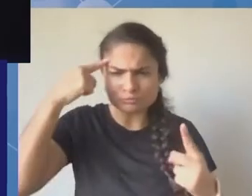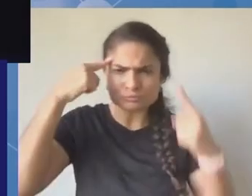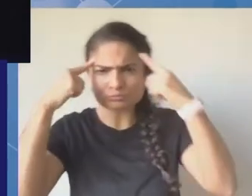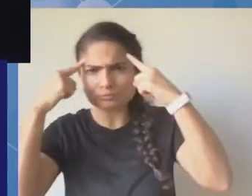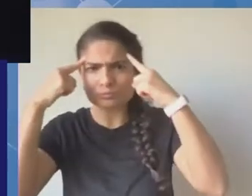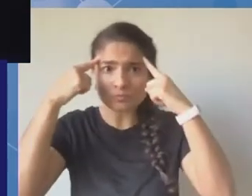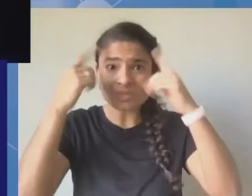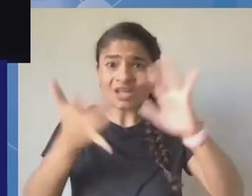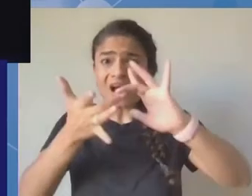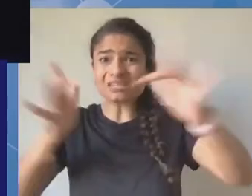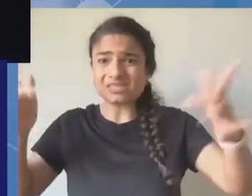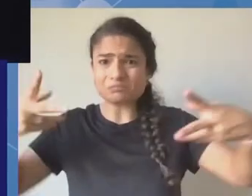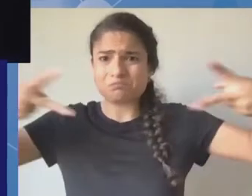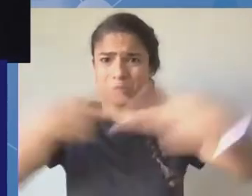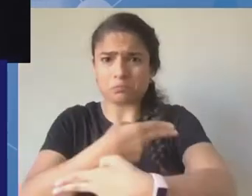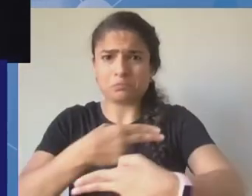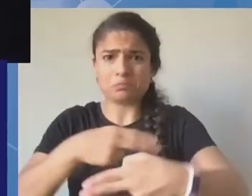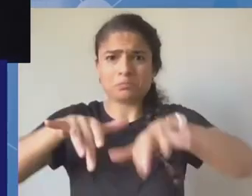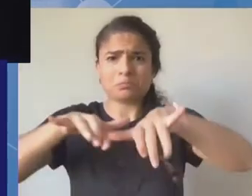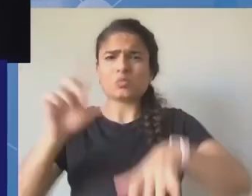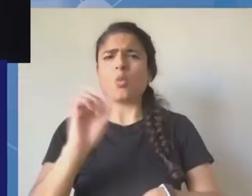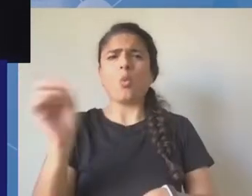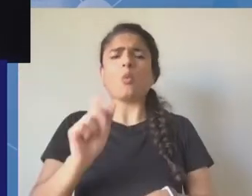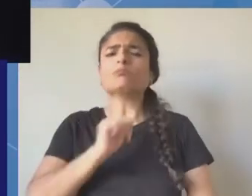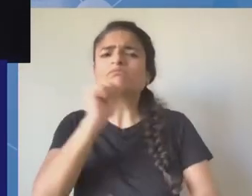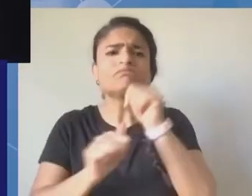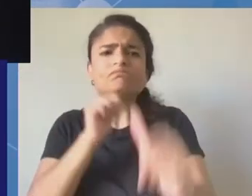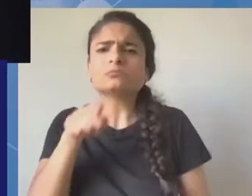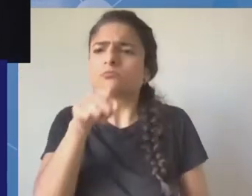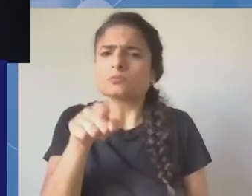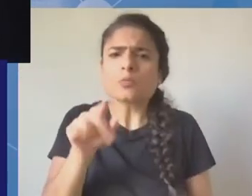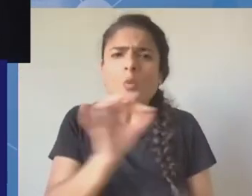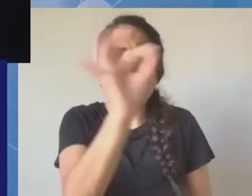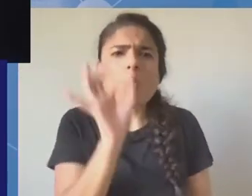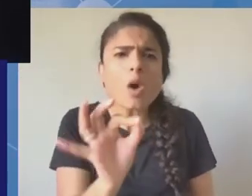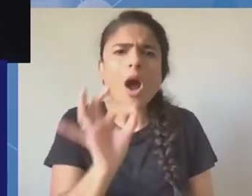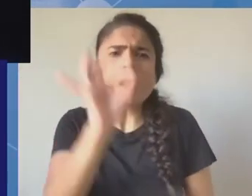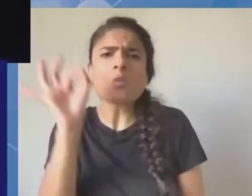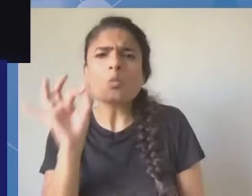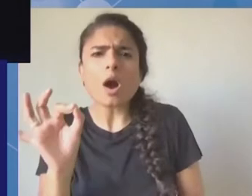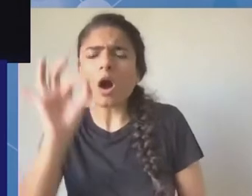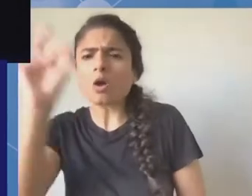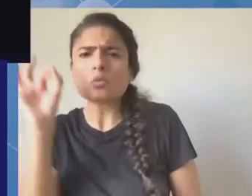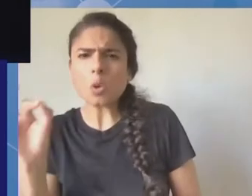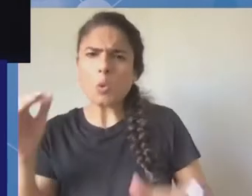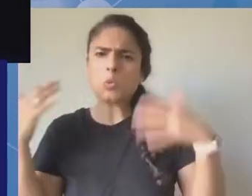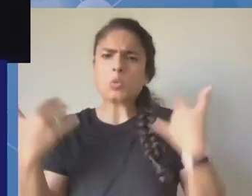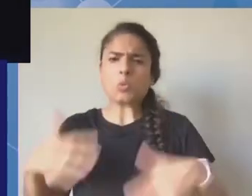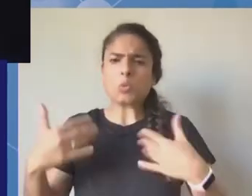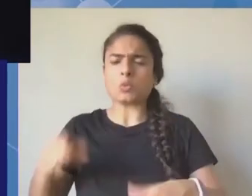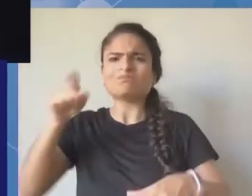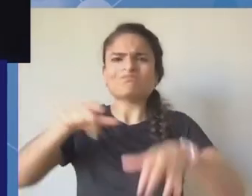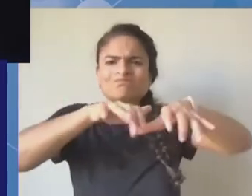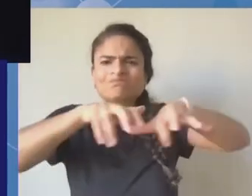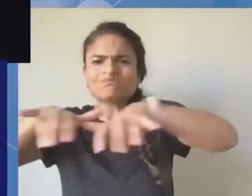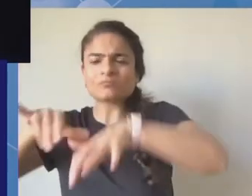是尤其是侵犯了国际的人权，关于联合国第十九条国